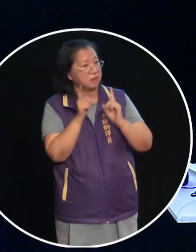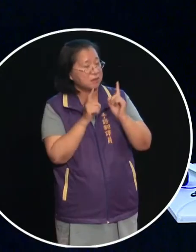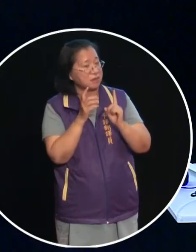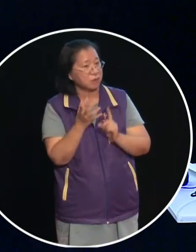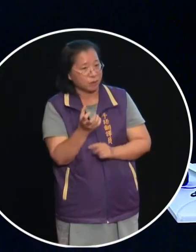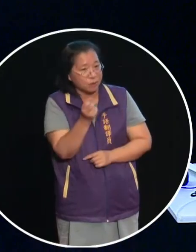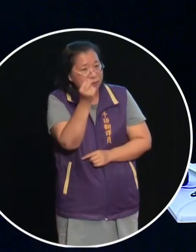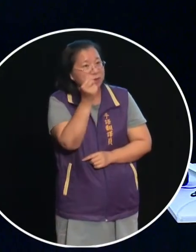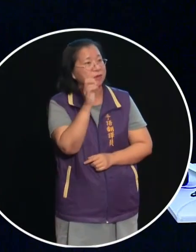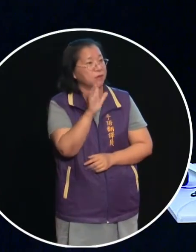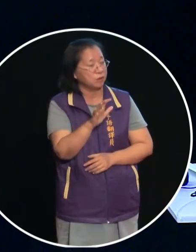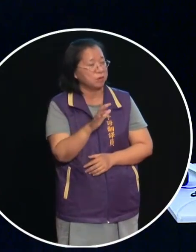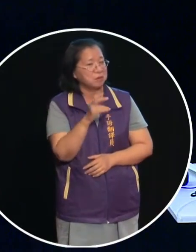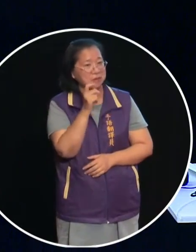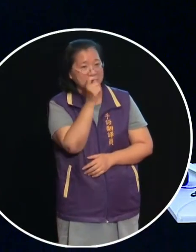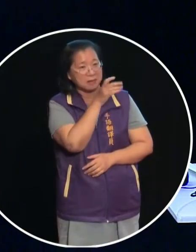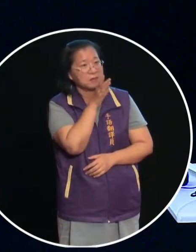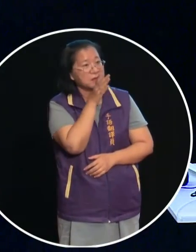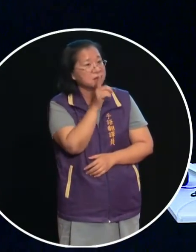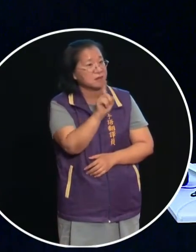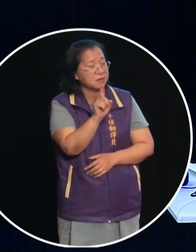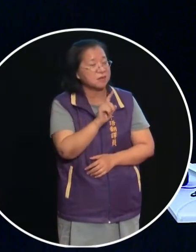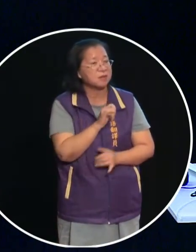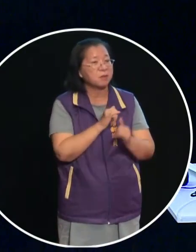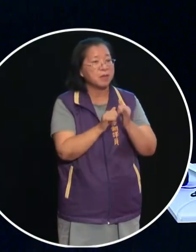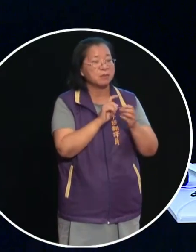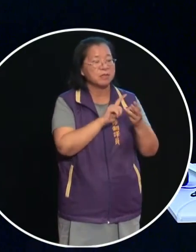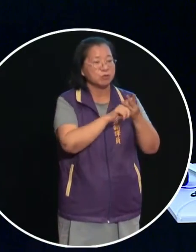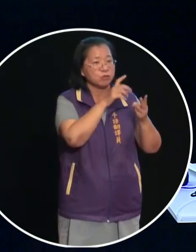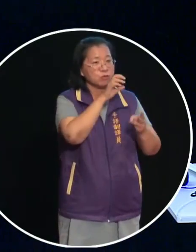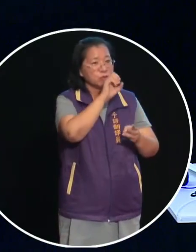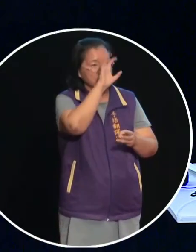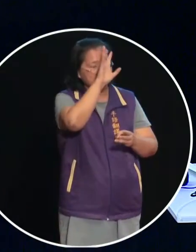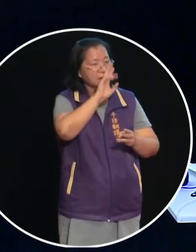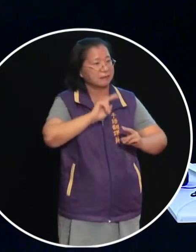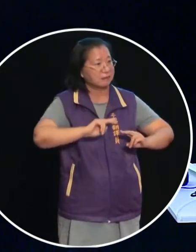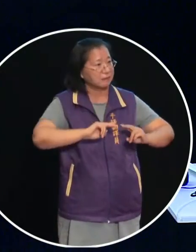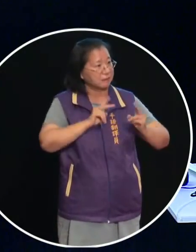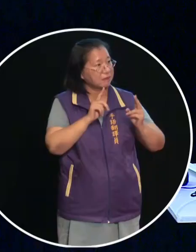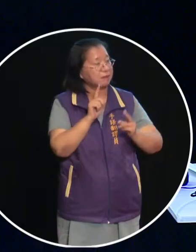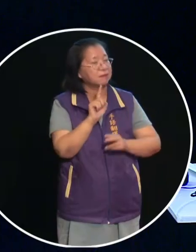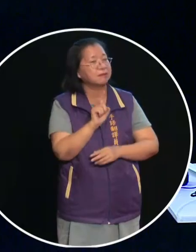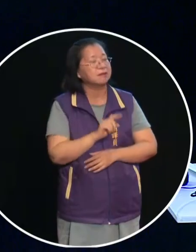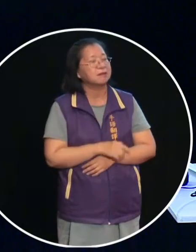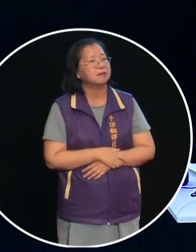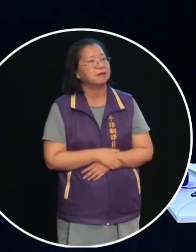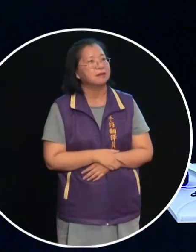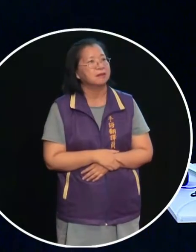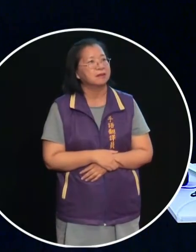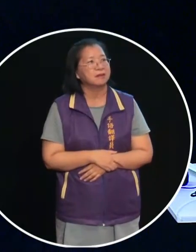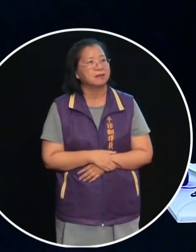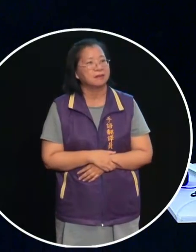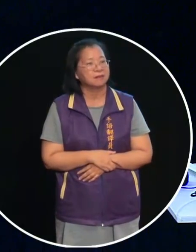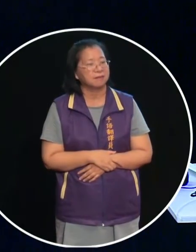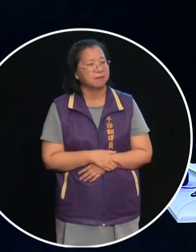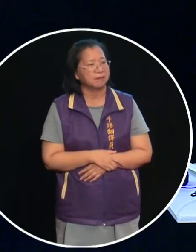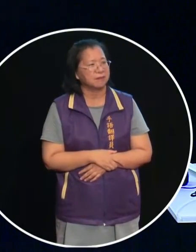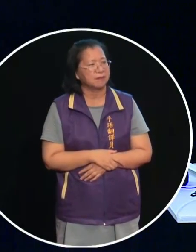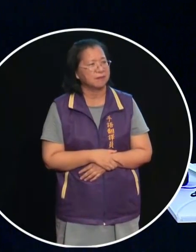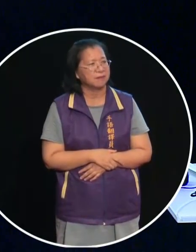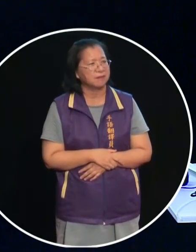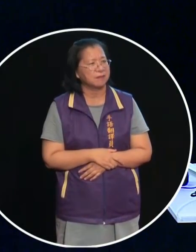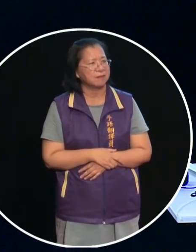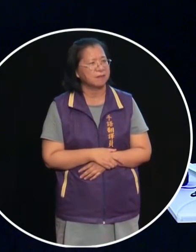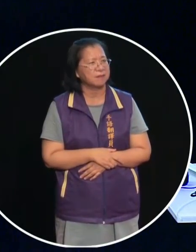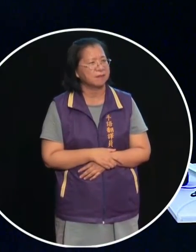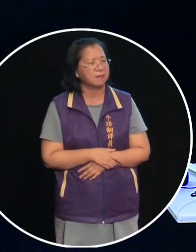利，尤其是费洛西是民主党的一个大咖，那这个拜登应